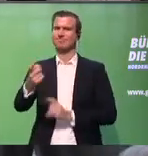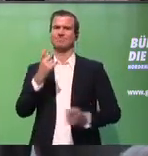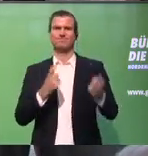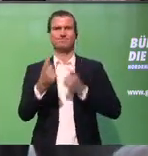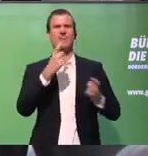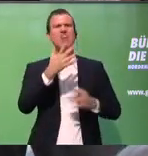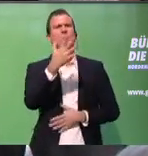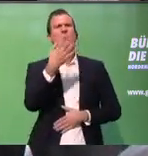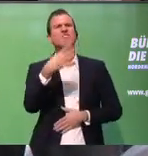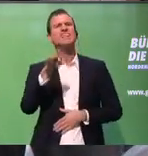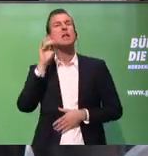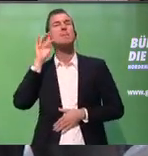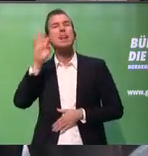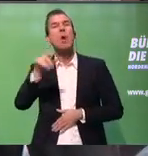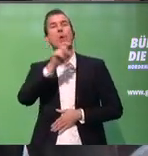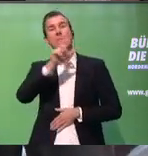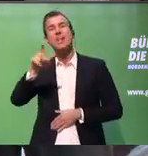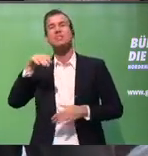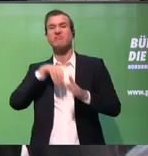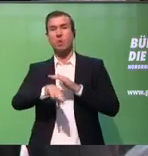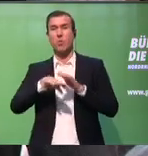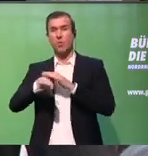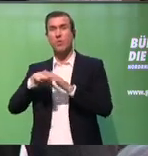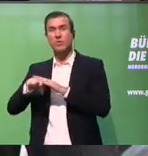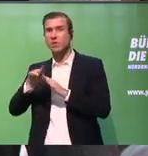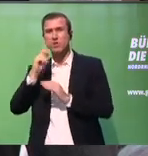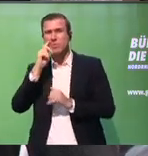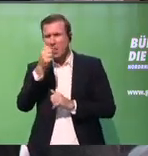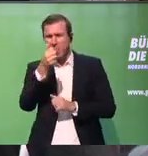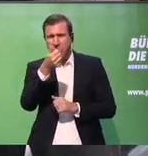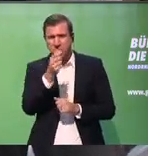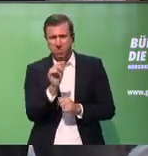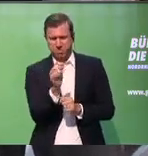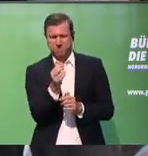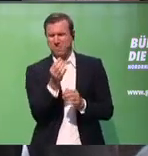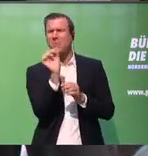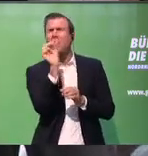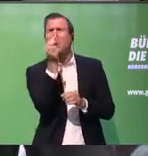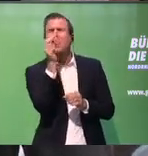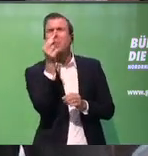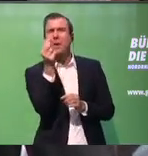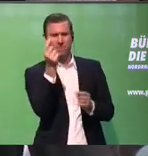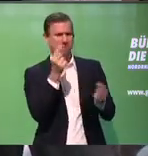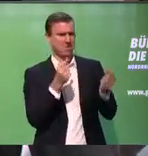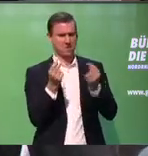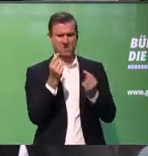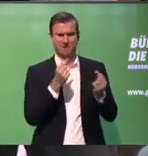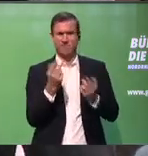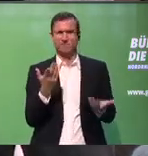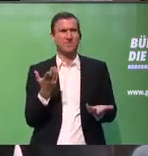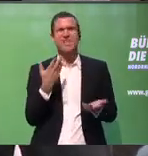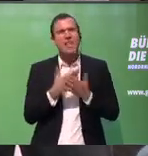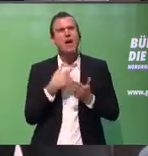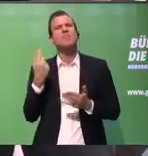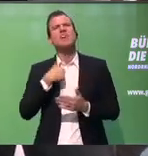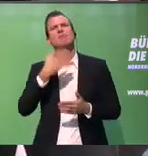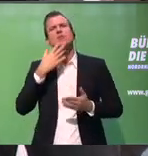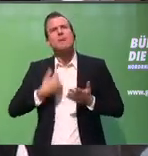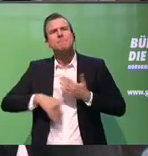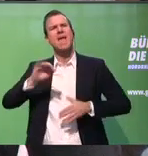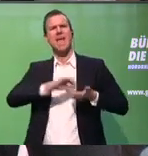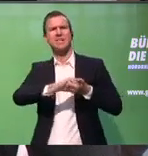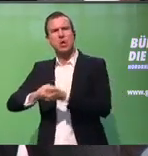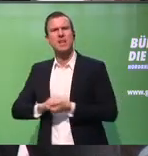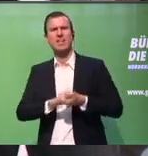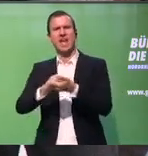45 Millionen Menschen, die auf der Flucht sind, es ist ein Bruchteil, was bei uns ankommt. Und hier wollen wir mehr Solidarität für die